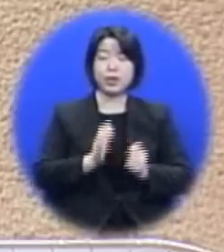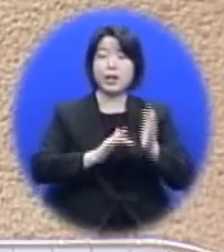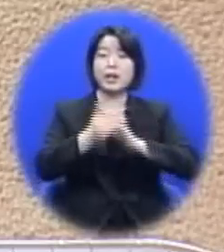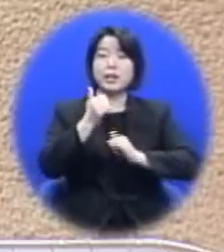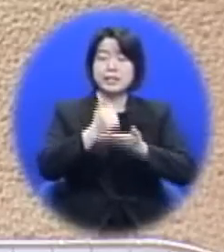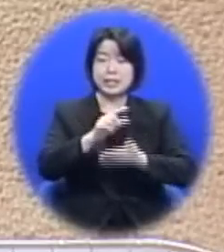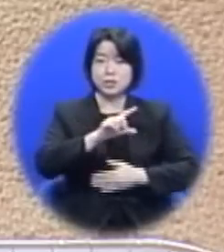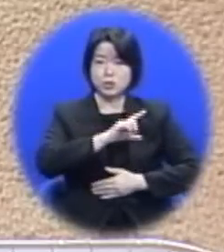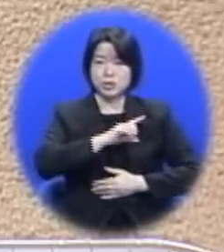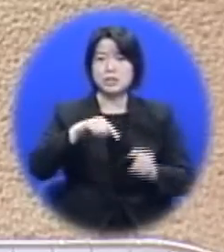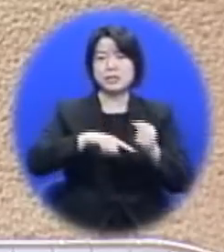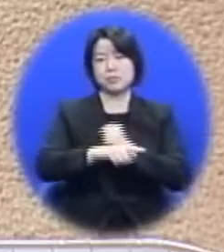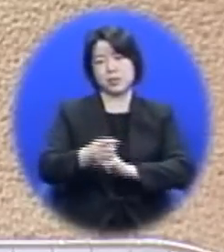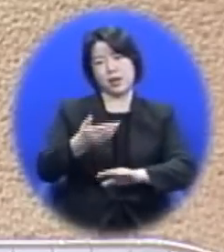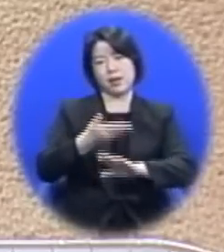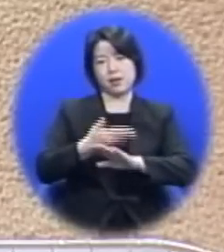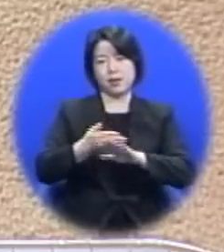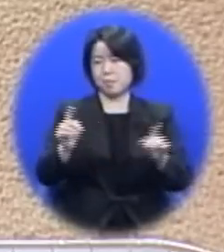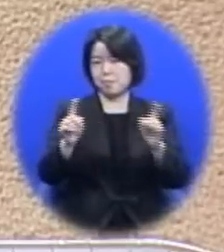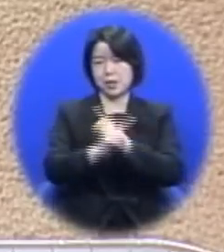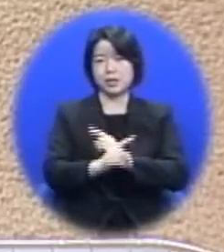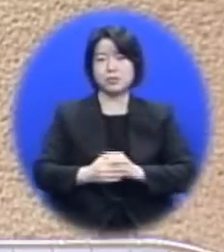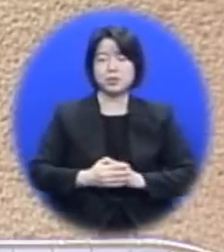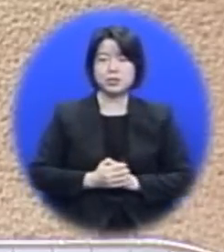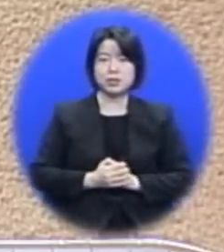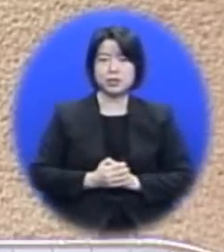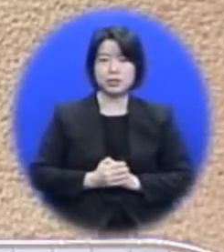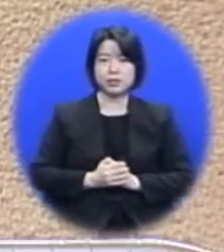예수님의 이름의 의미가 달라져요.